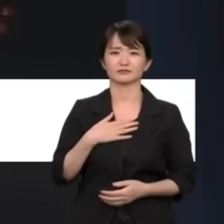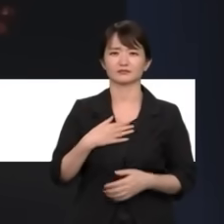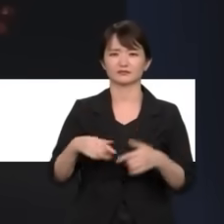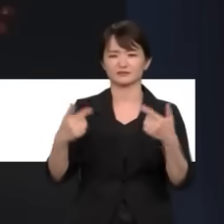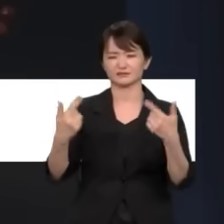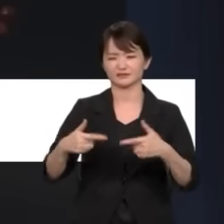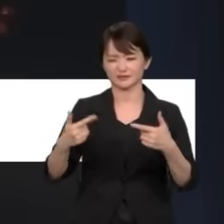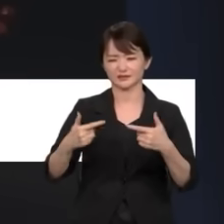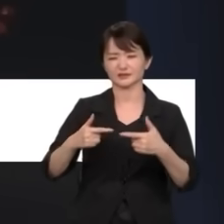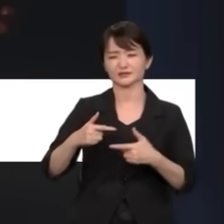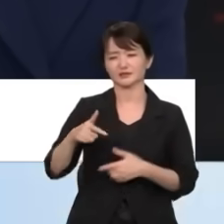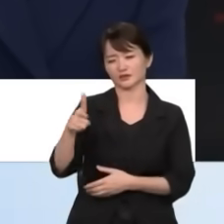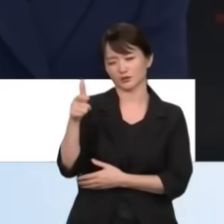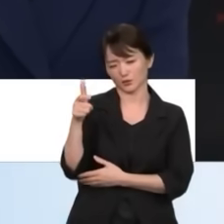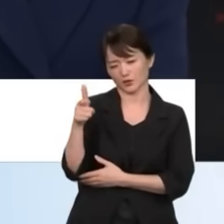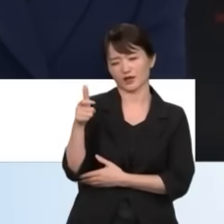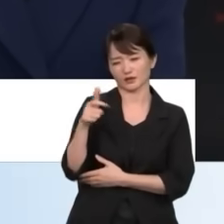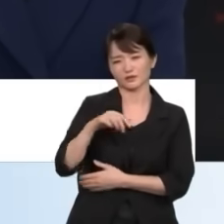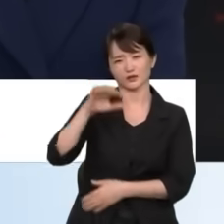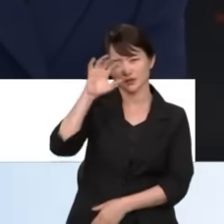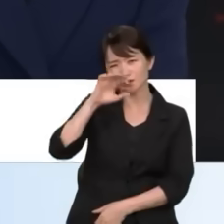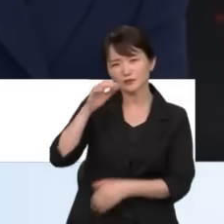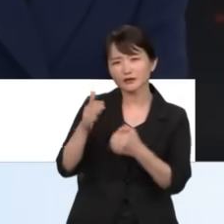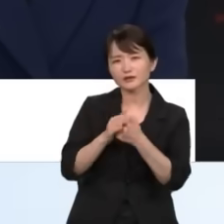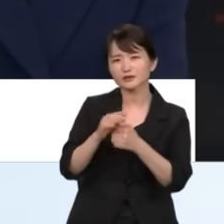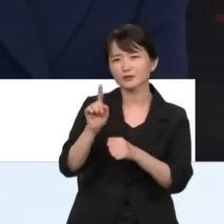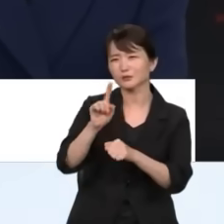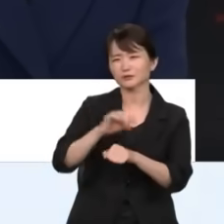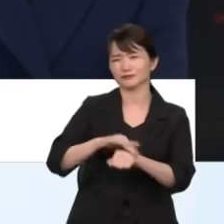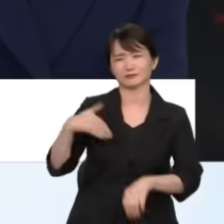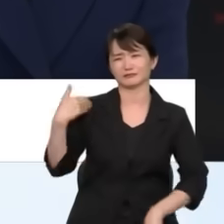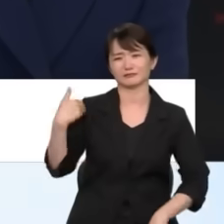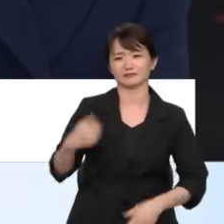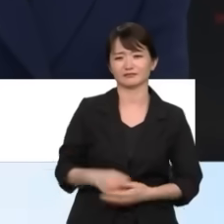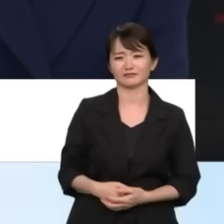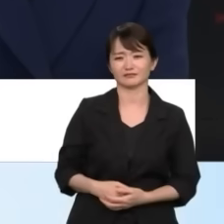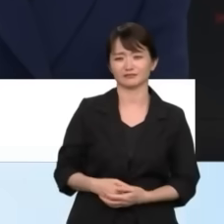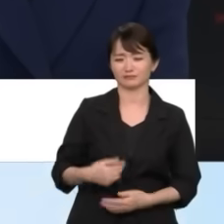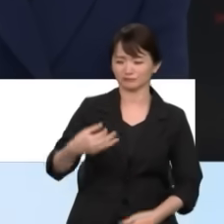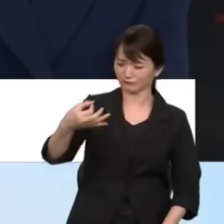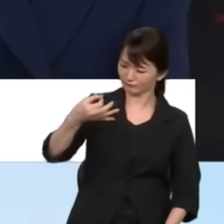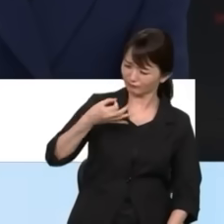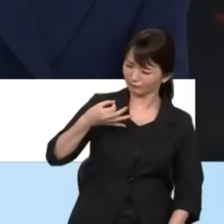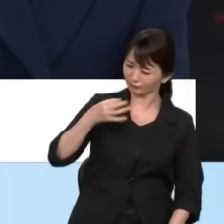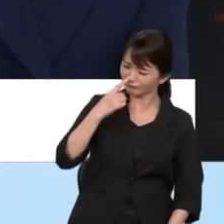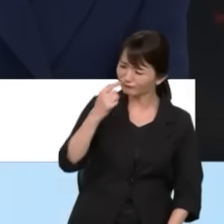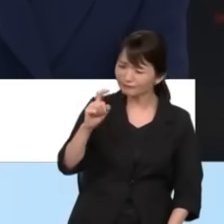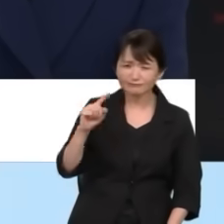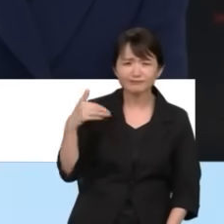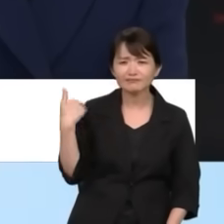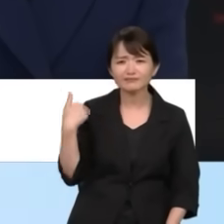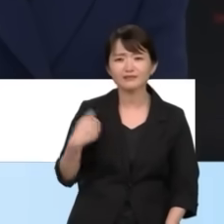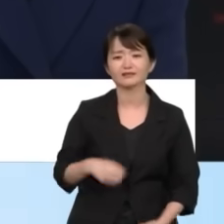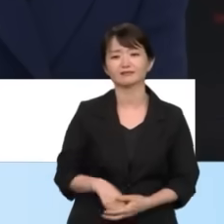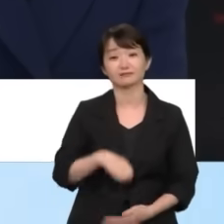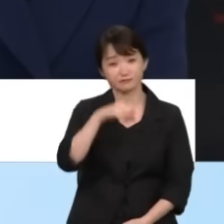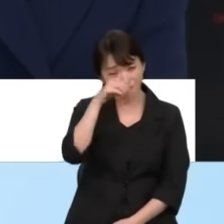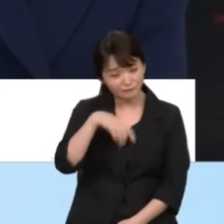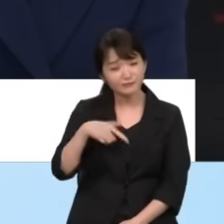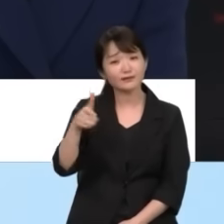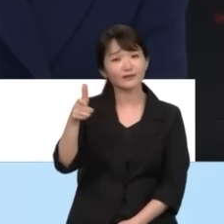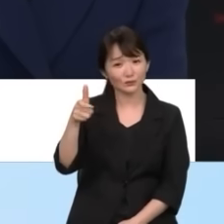싸웠기 때문에 전 잘 모르겠어요 그렇게 멋있는지네 그냥 총을 쏘는구그등요